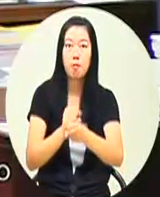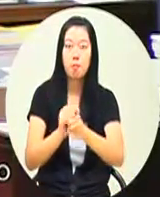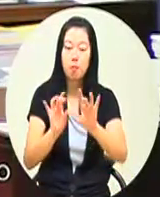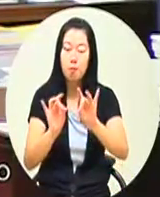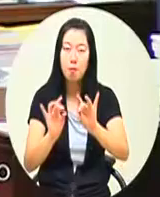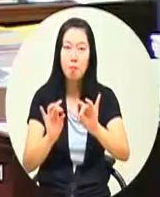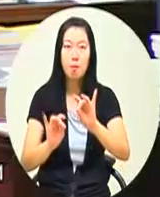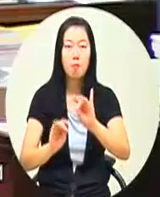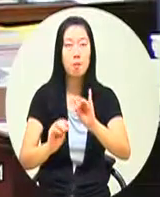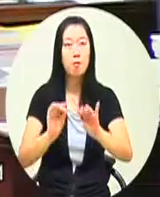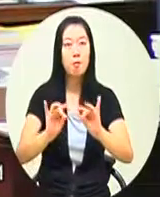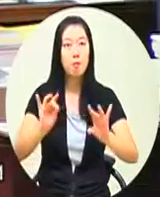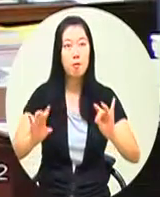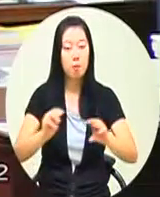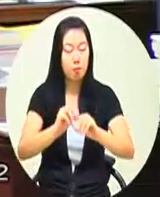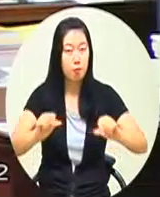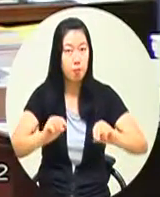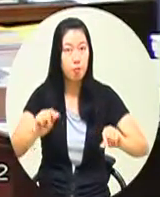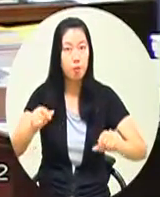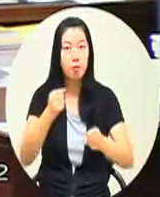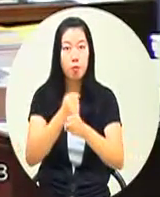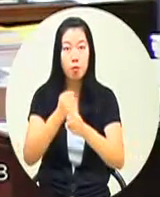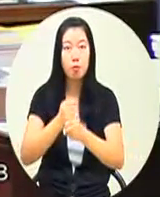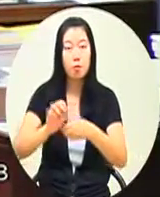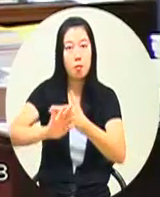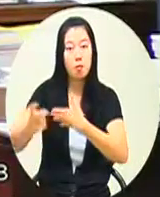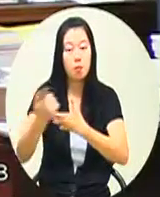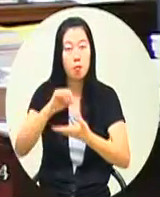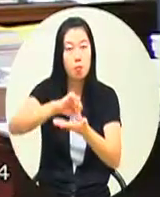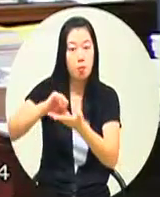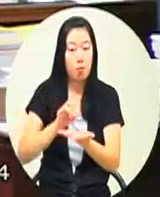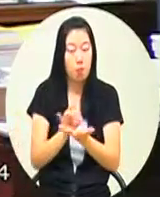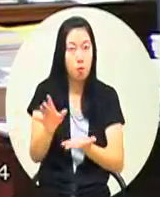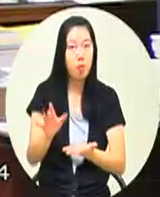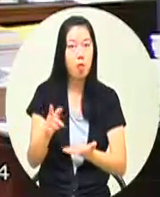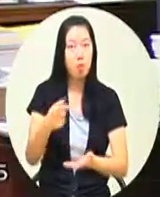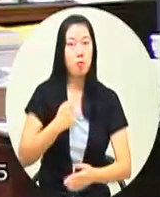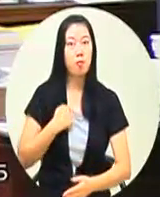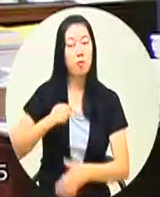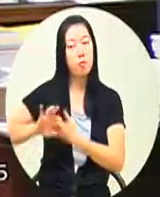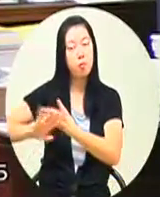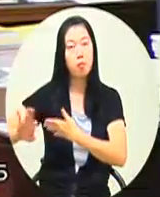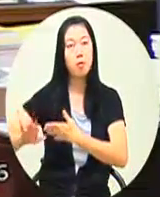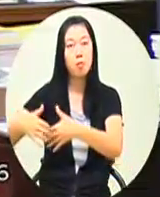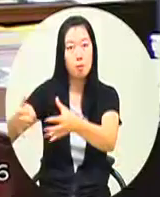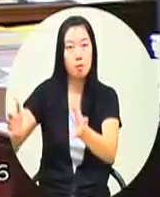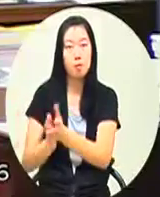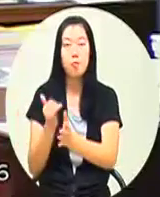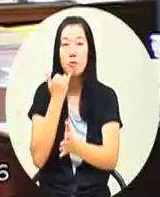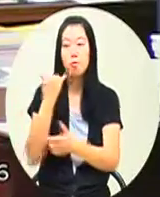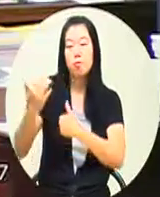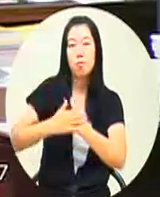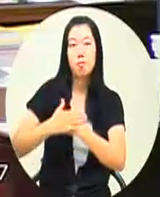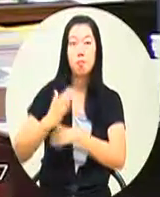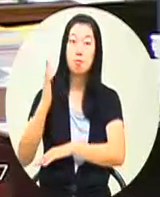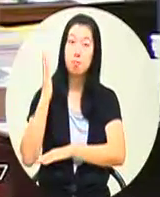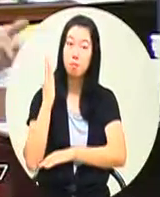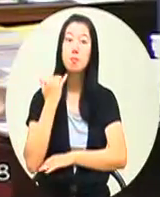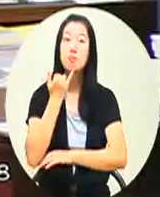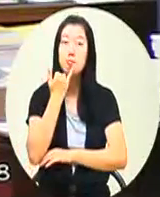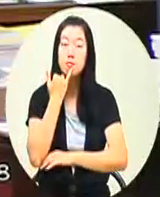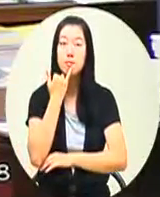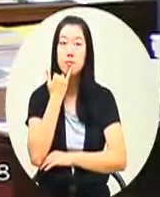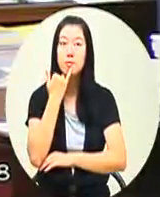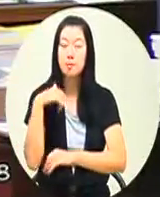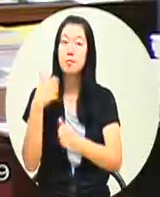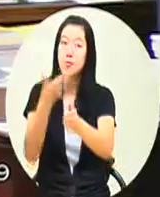作，也是要花一些的预算跟资源。那我相信外面有很多的团体其实是愿意协助政府来做这样的事情，所以在这边提供